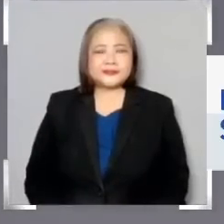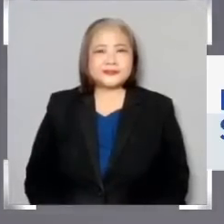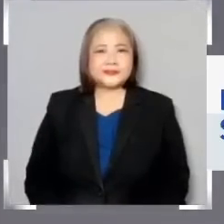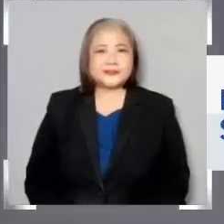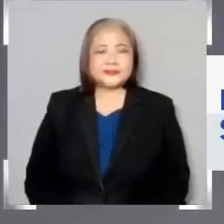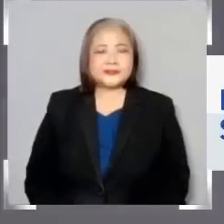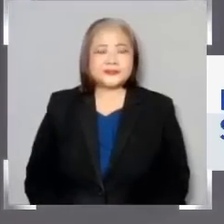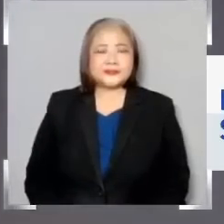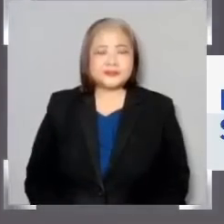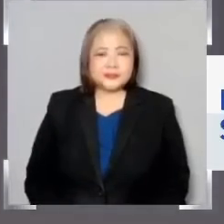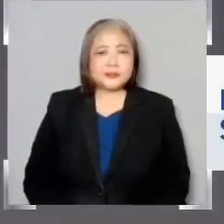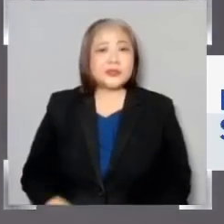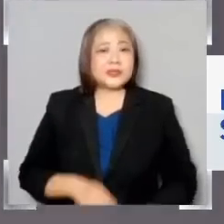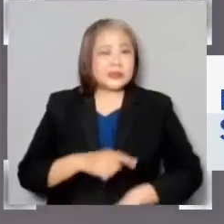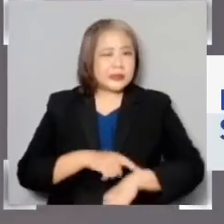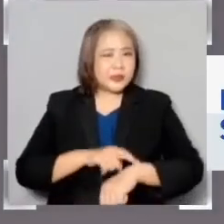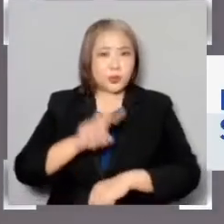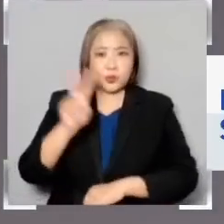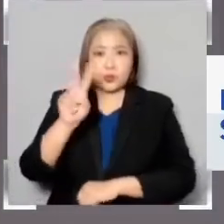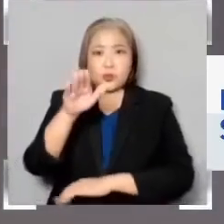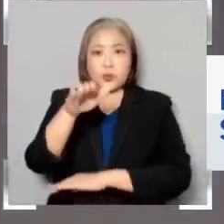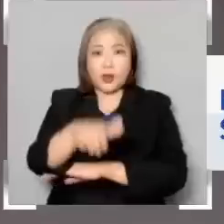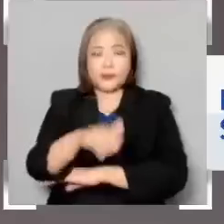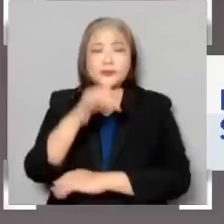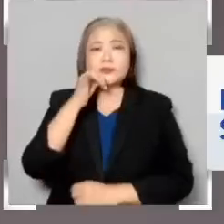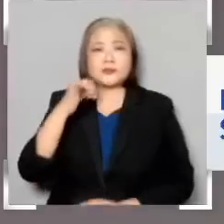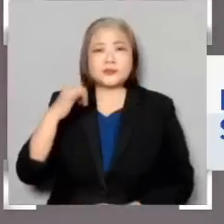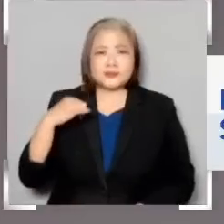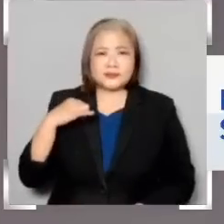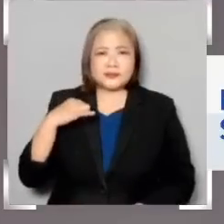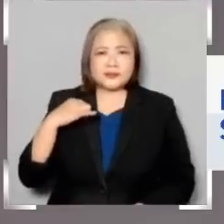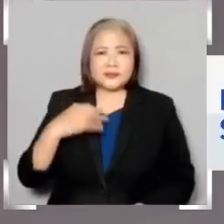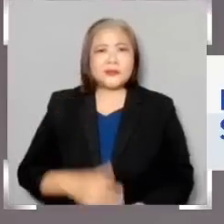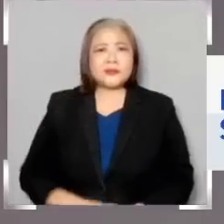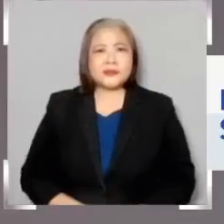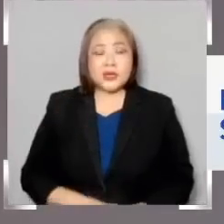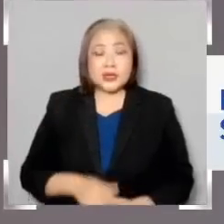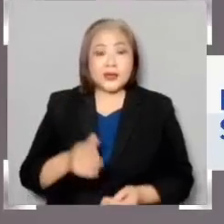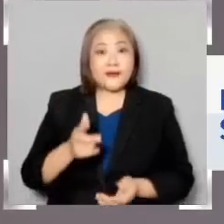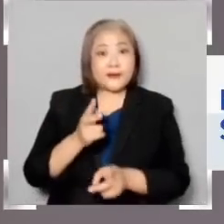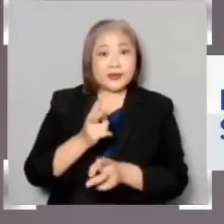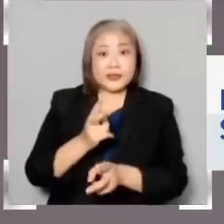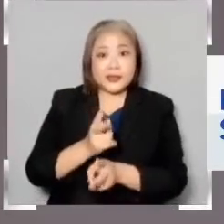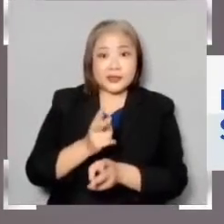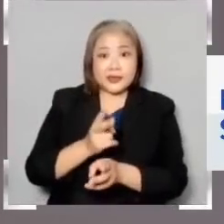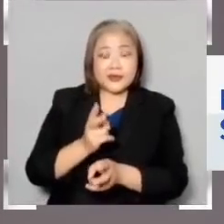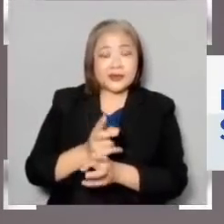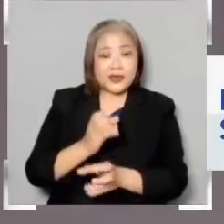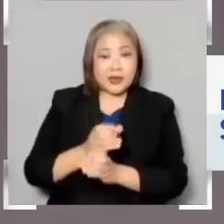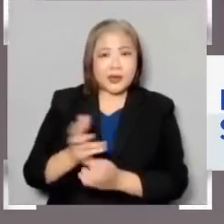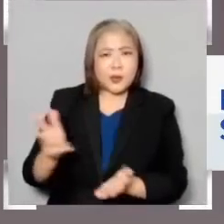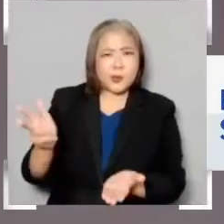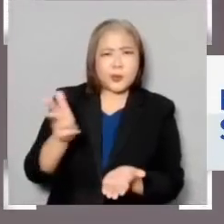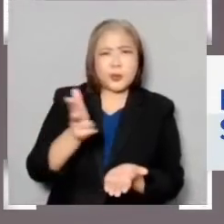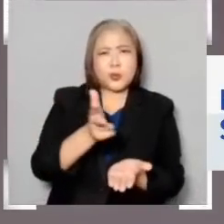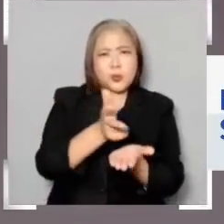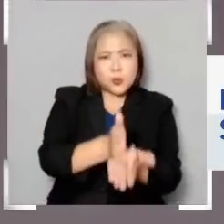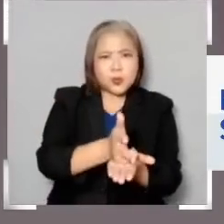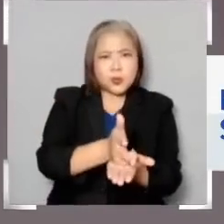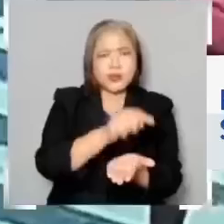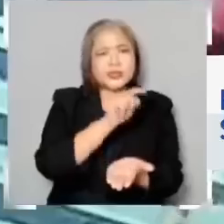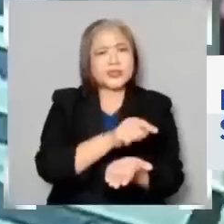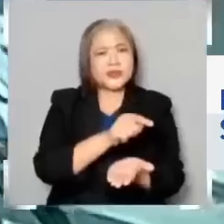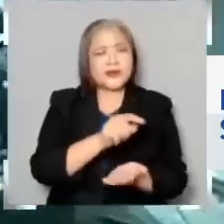Pasado alas 2 ng hapon kahapon, nang humimpil sa kabaan ng Quirino Avenue sa Barangay Tambo, Parañaque, ang utility vehicle na